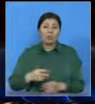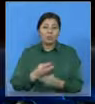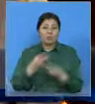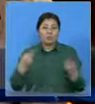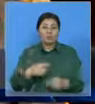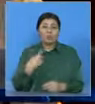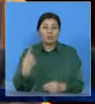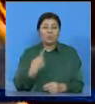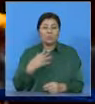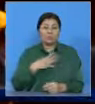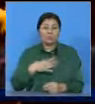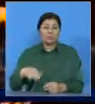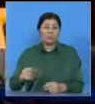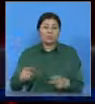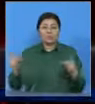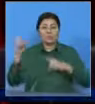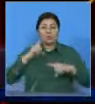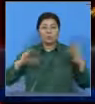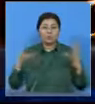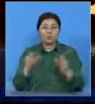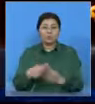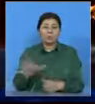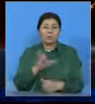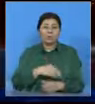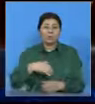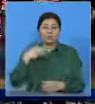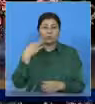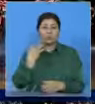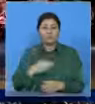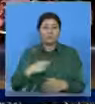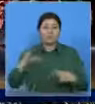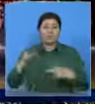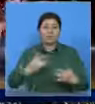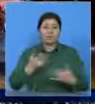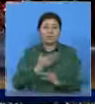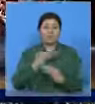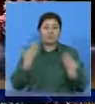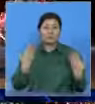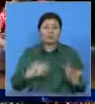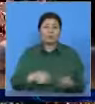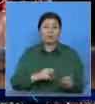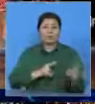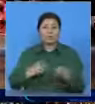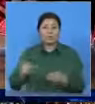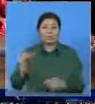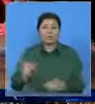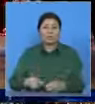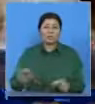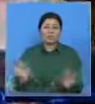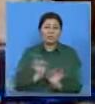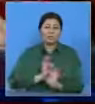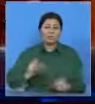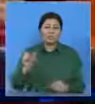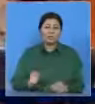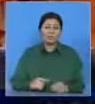мұндағы шығармашылық топтың барлығы кәсіби әртіс емес. Қаладағы түрлі өнер мекемелерінің әншілері мен бишілері. Ал қойылымның